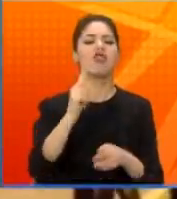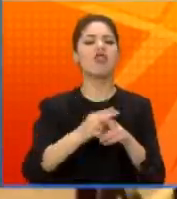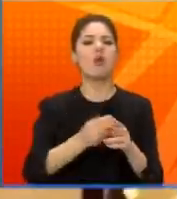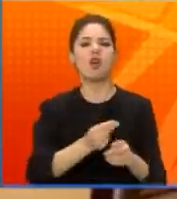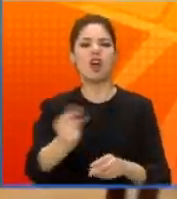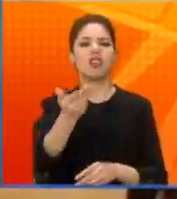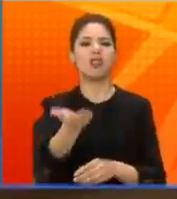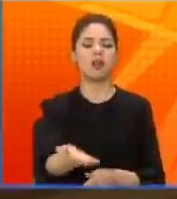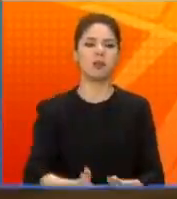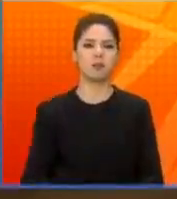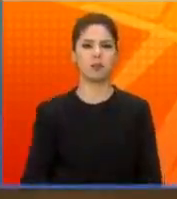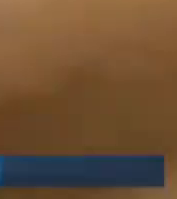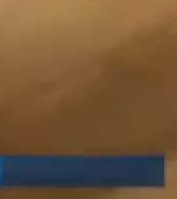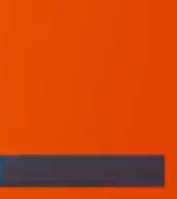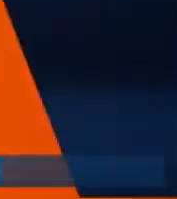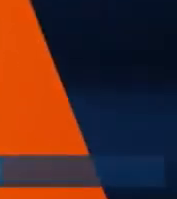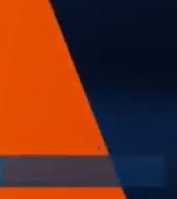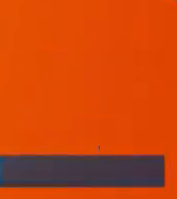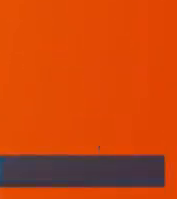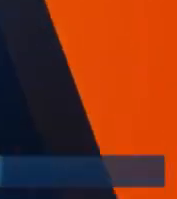gibi oradan uzaklaştı.